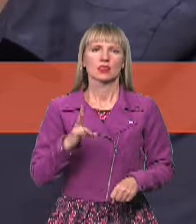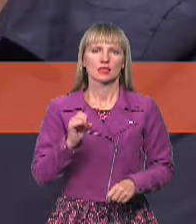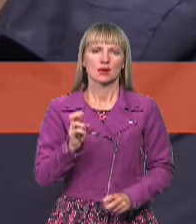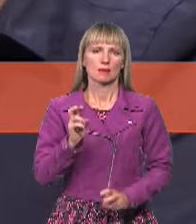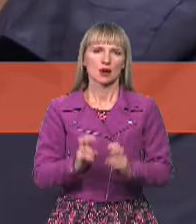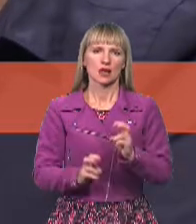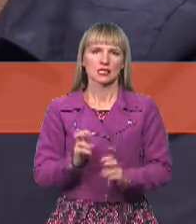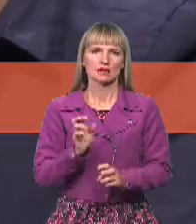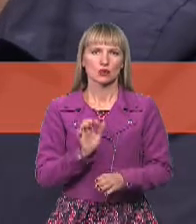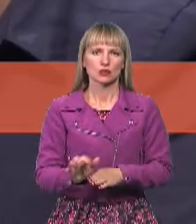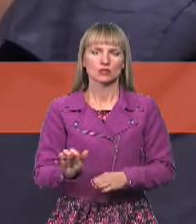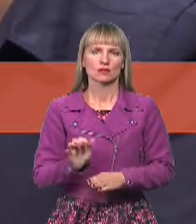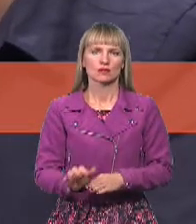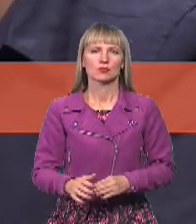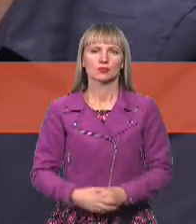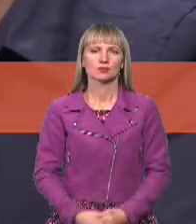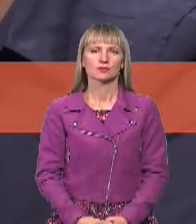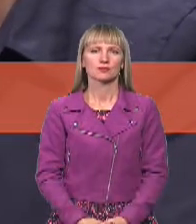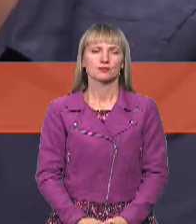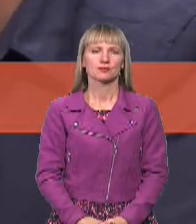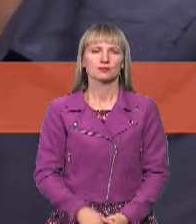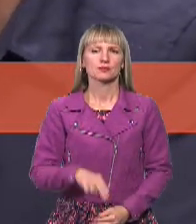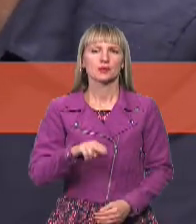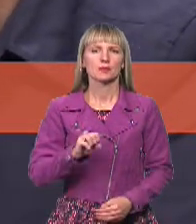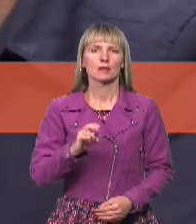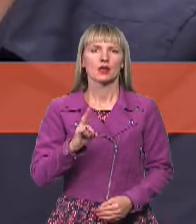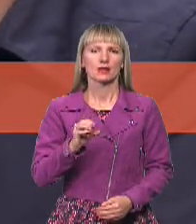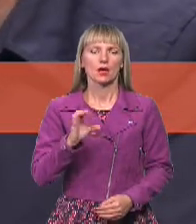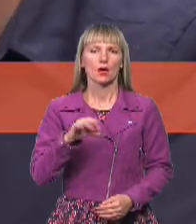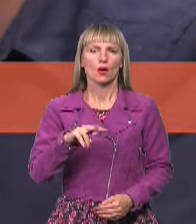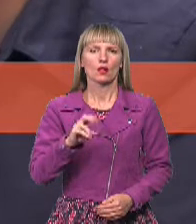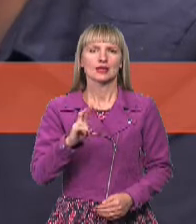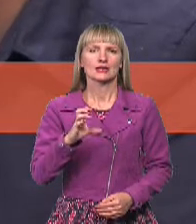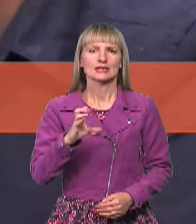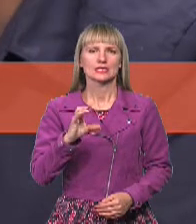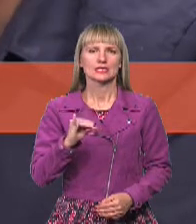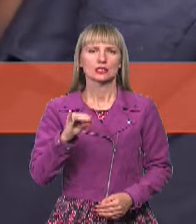производстве. Или по факту. Пане Максій, а крім нього, от, там, оцінити